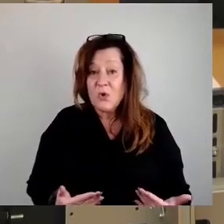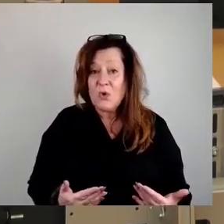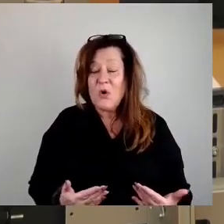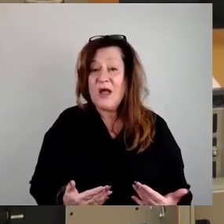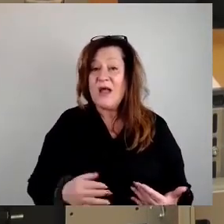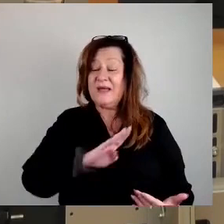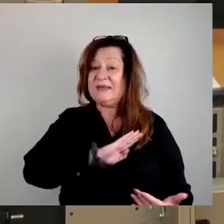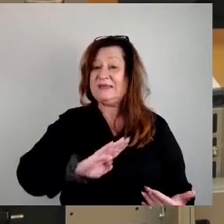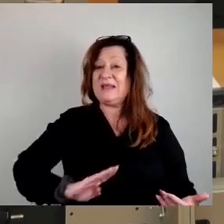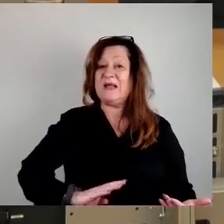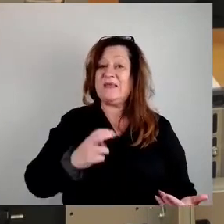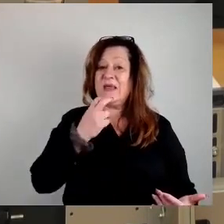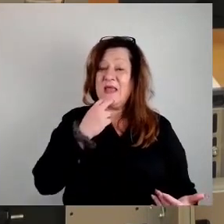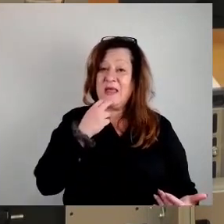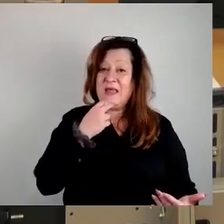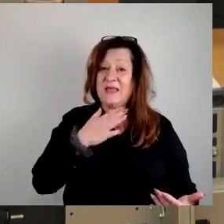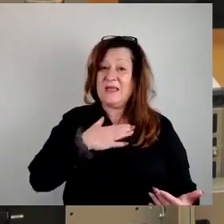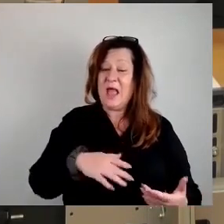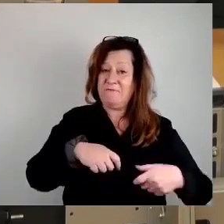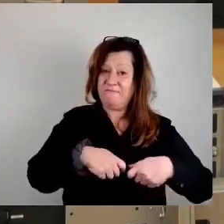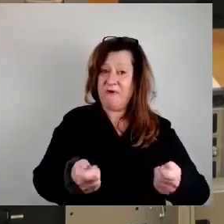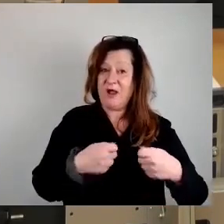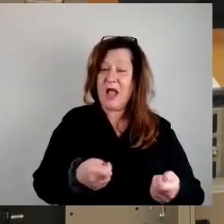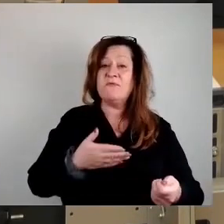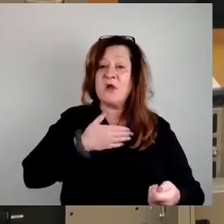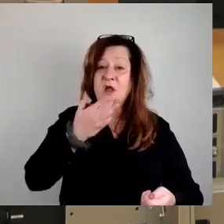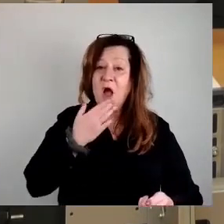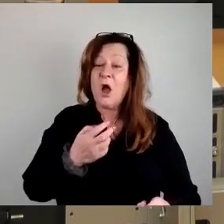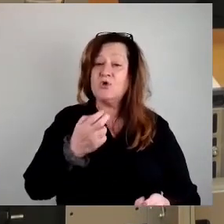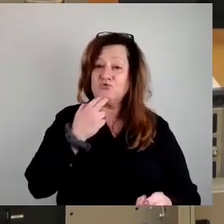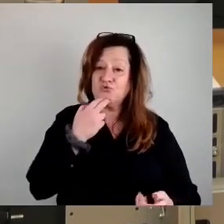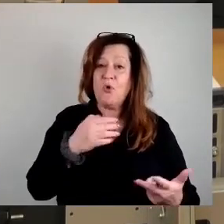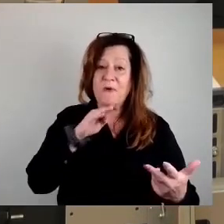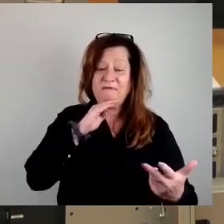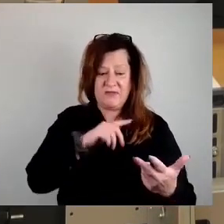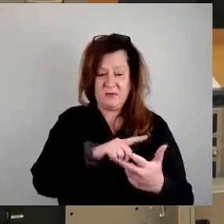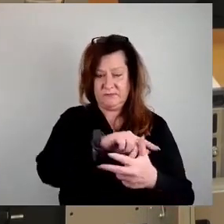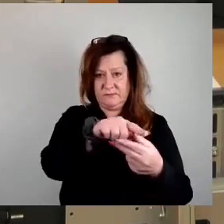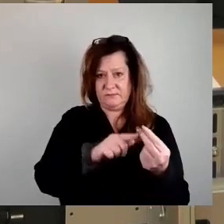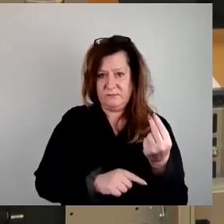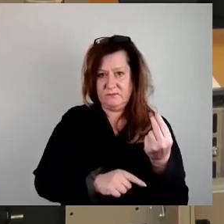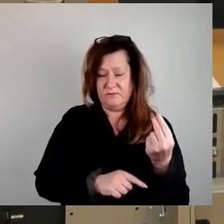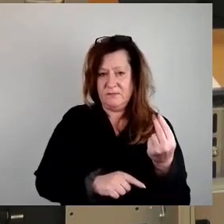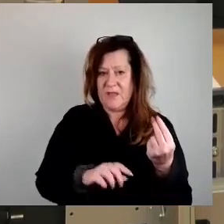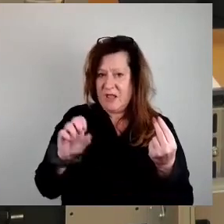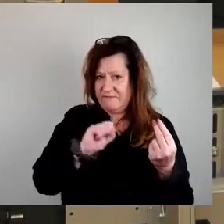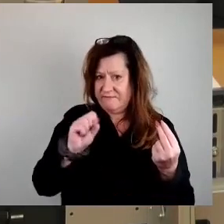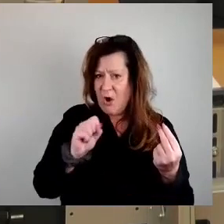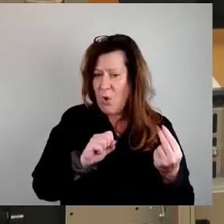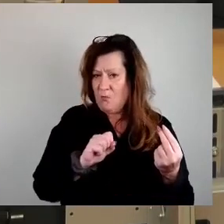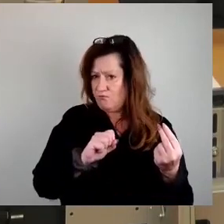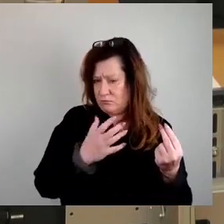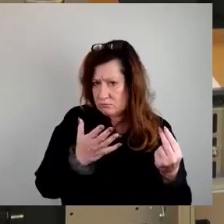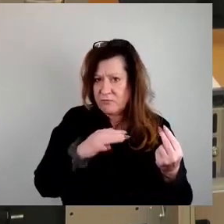Sachsenenergie gerne in Kombination Gas und Strom und Wasser. So. Warum verkauft die dann an viele Haushalte?